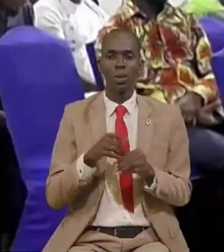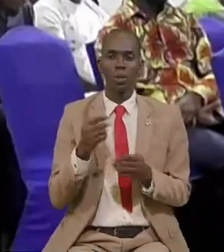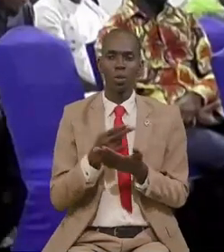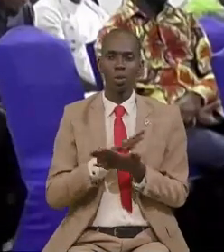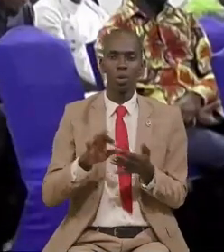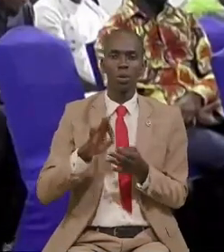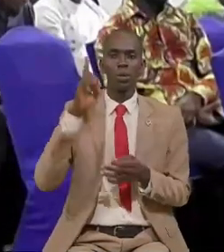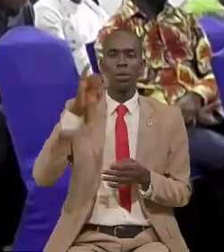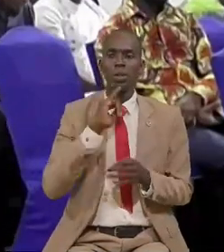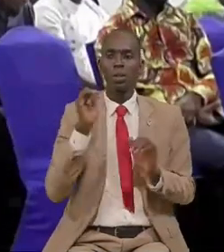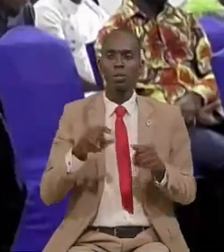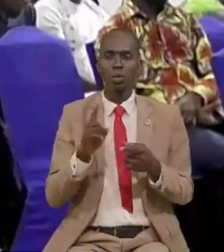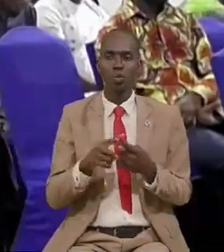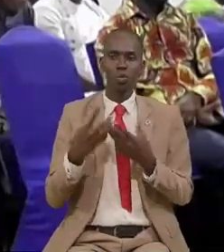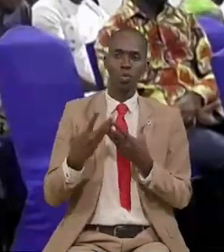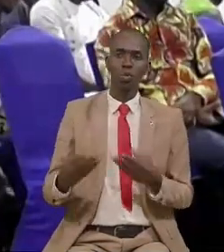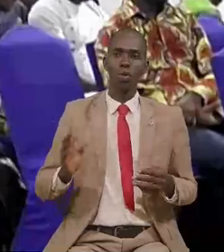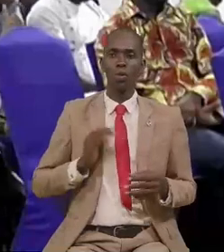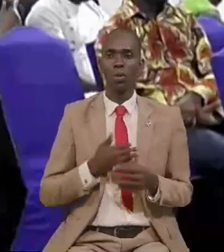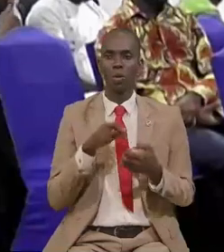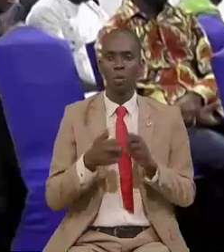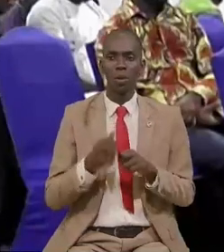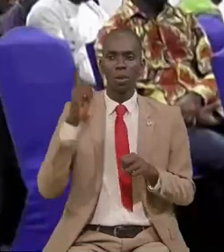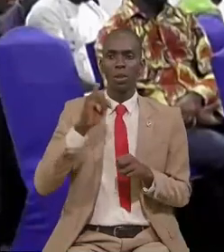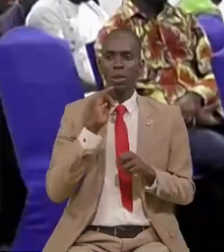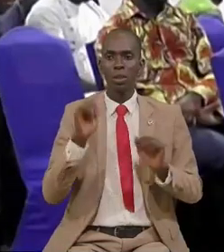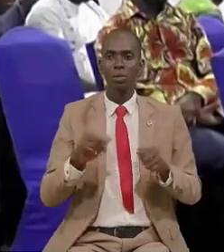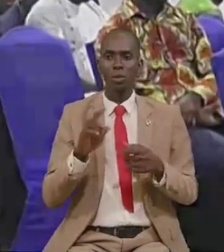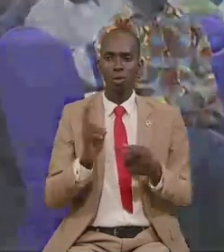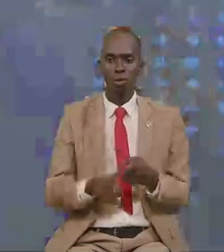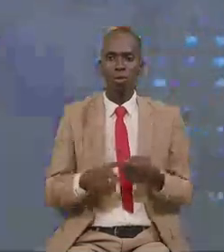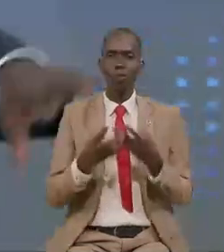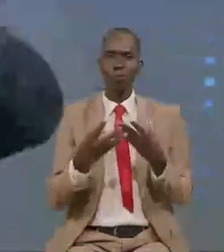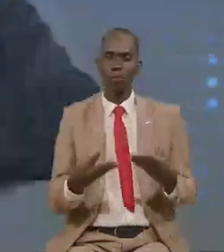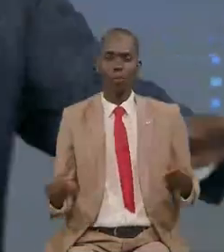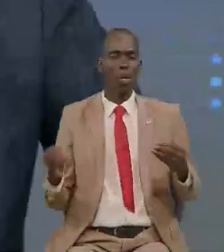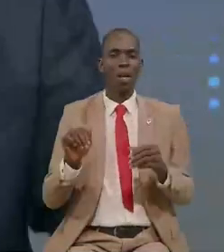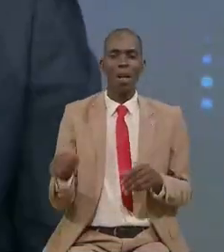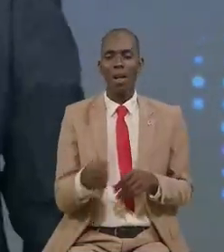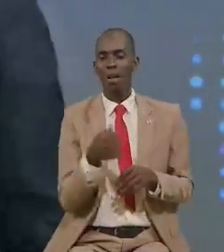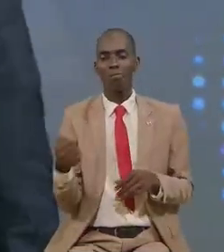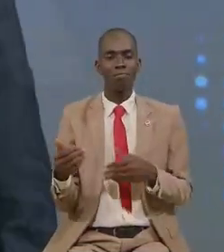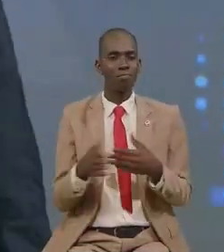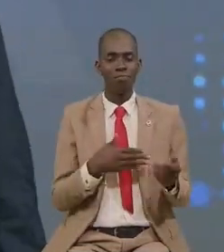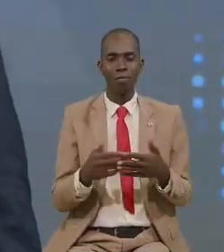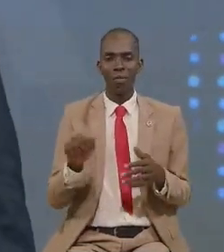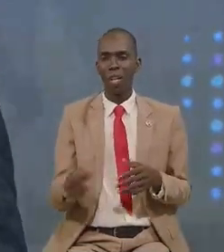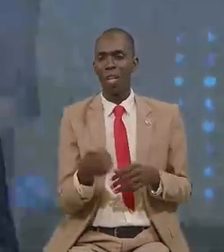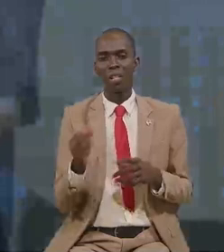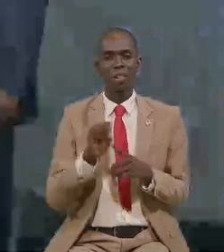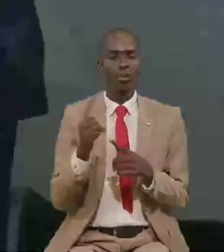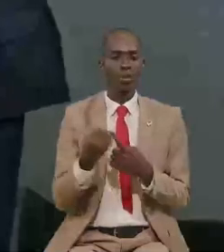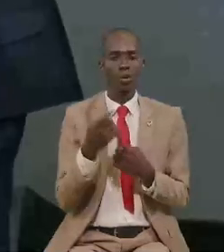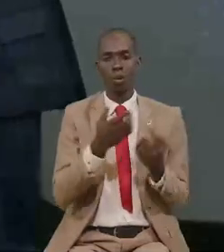est capable de régler tous nos problèmes. Il est capable de gérer toute situation que nous